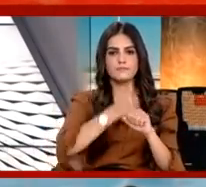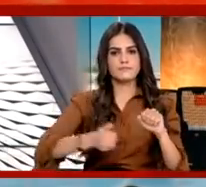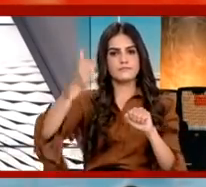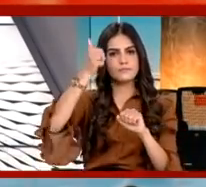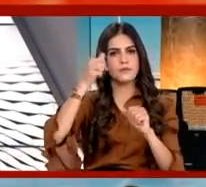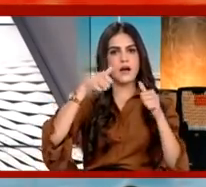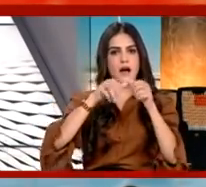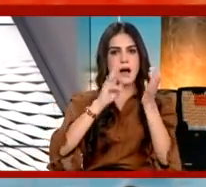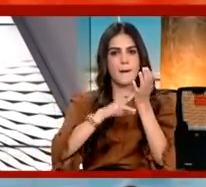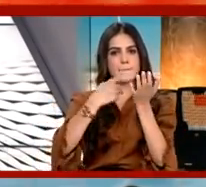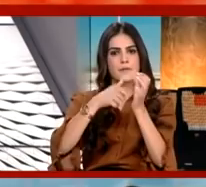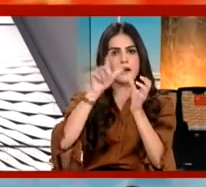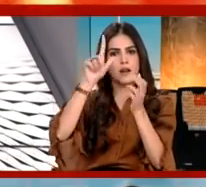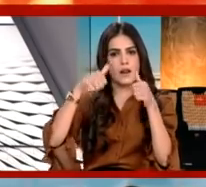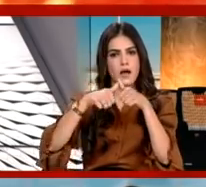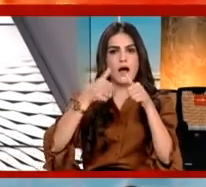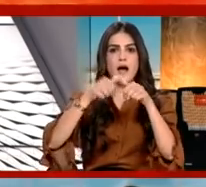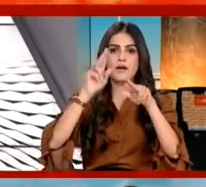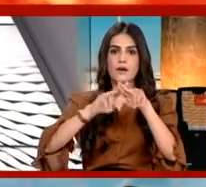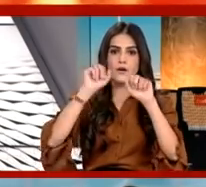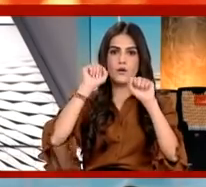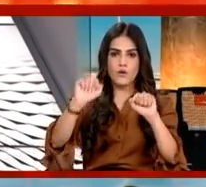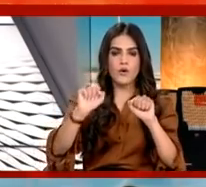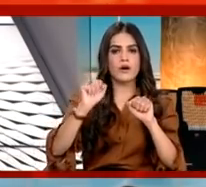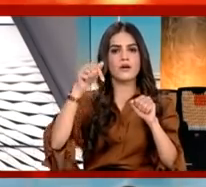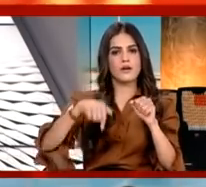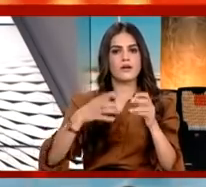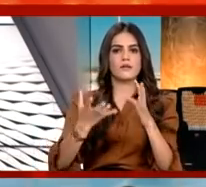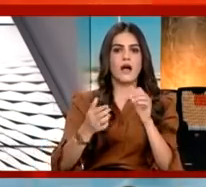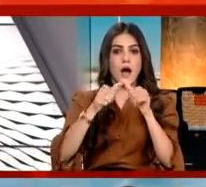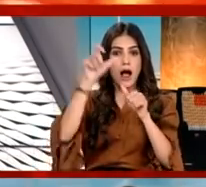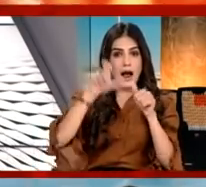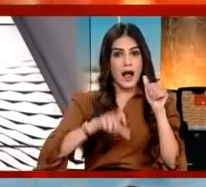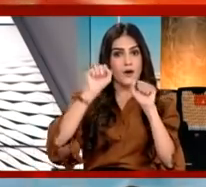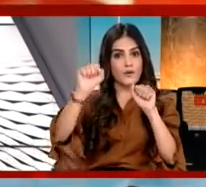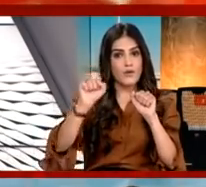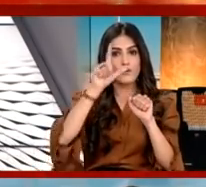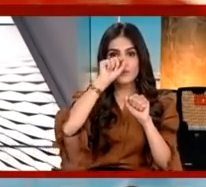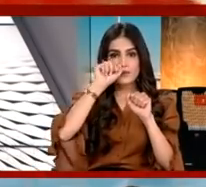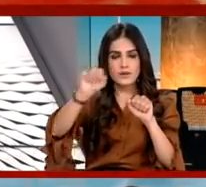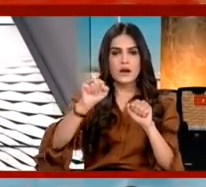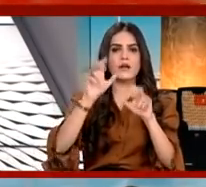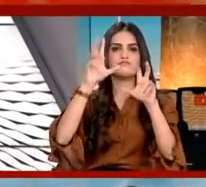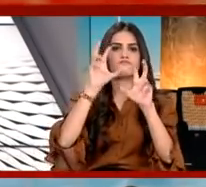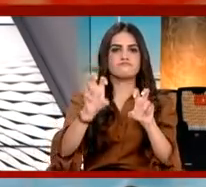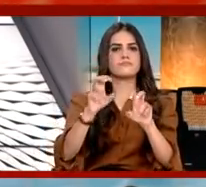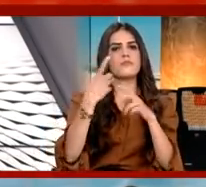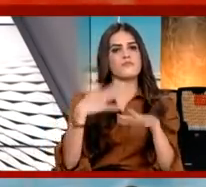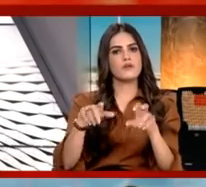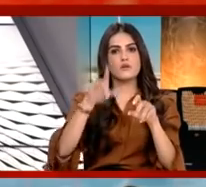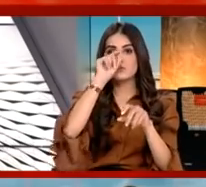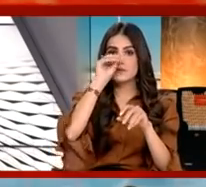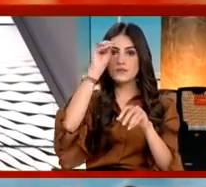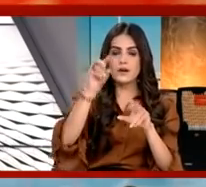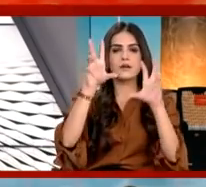रहे अमरुल्ला साले की अफगानिस्तान ग्रीन ट्रेन पार्टी का अकाउंट सस्पेंड कर दिया। अमरुल्ला साले के आधिकारिक अकाउंट को ट्विटर